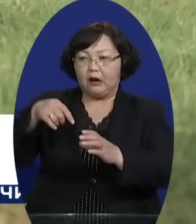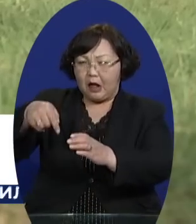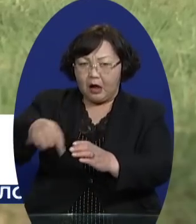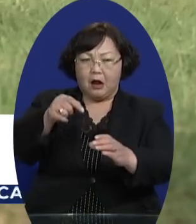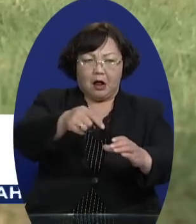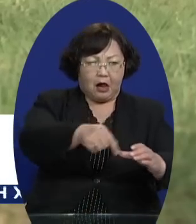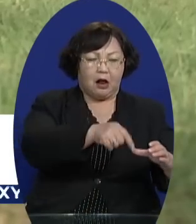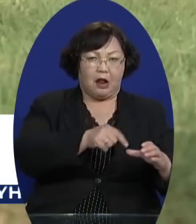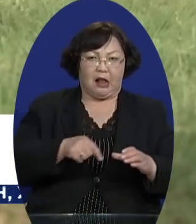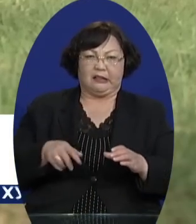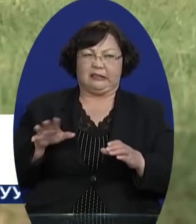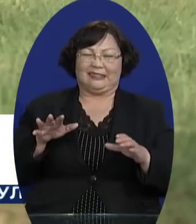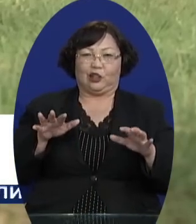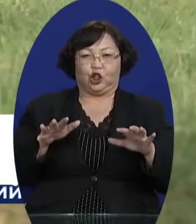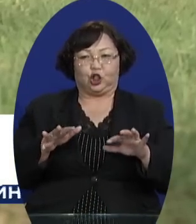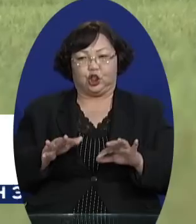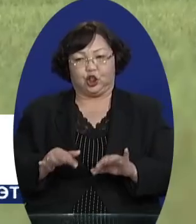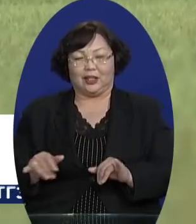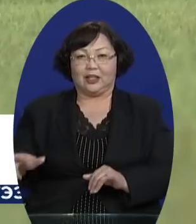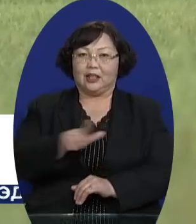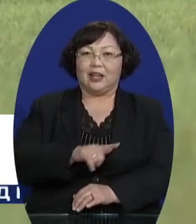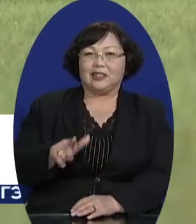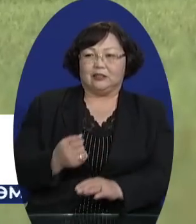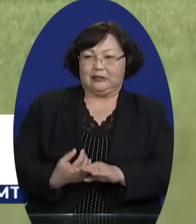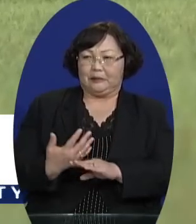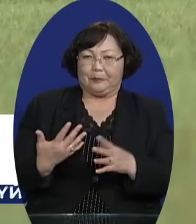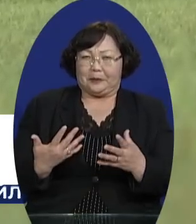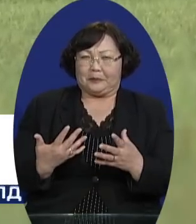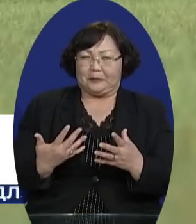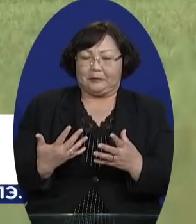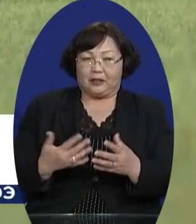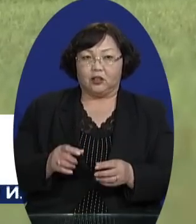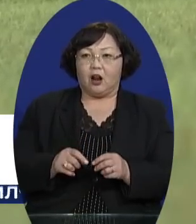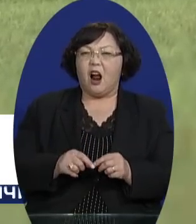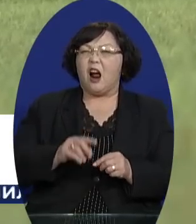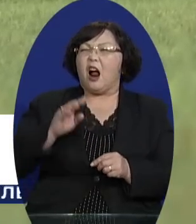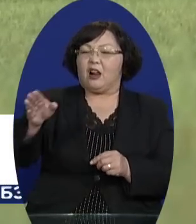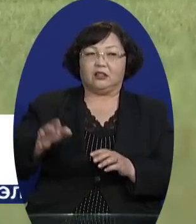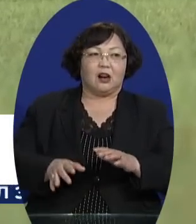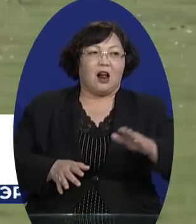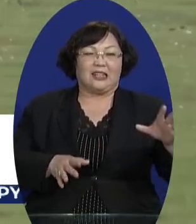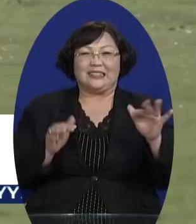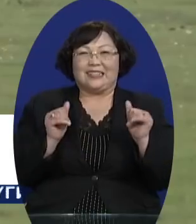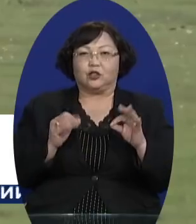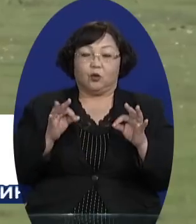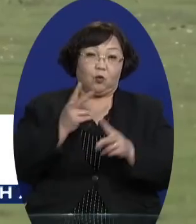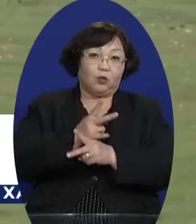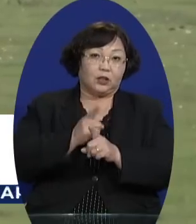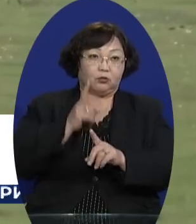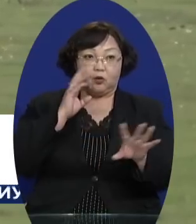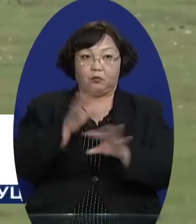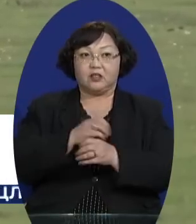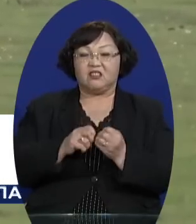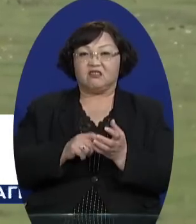нөхцөл шалтгаан болсон. За тиймээс говь талхэрийн нутагт гаргах худаг ус цэгийн хоорондын зайг хуульчлан тогтоох хэрэгтэй гэж улсын